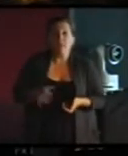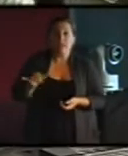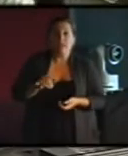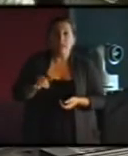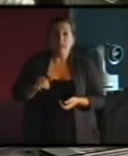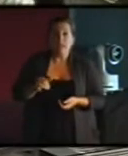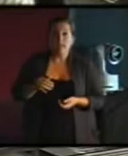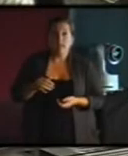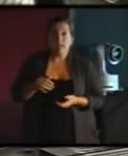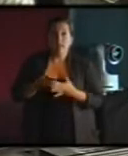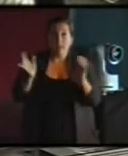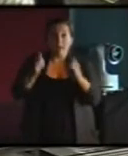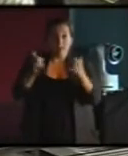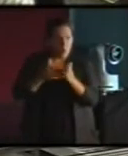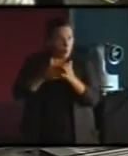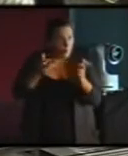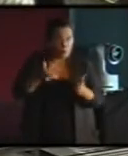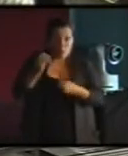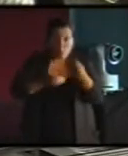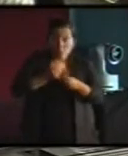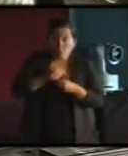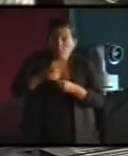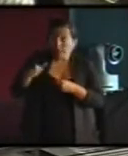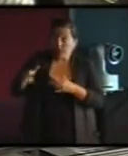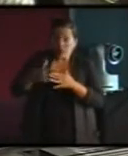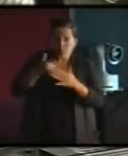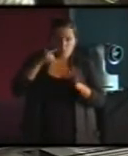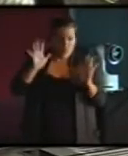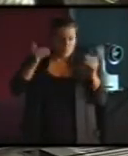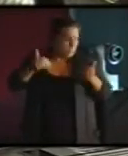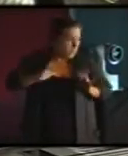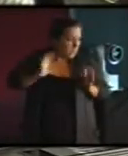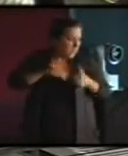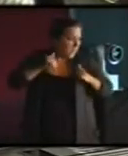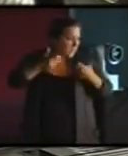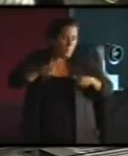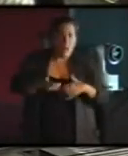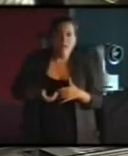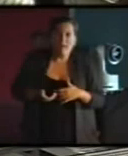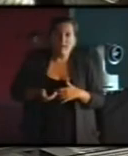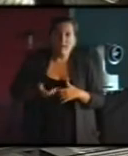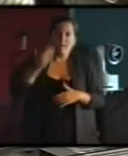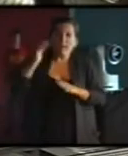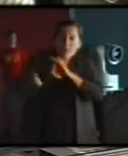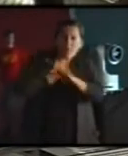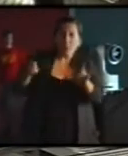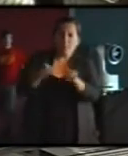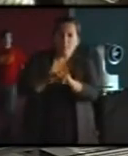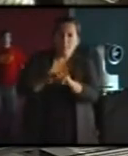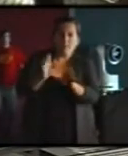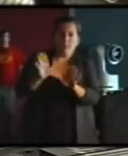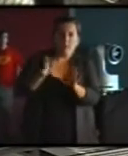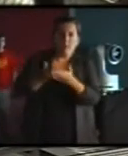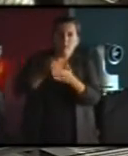Est-ce que on veut encore faire la fête là ? Ou est-ce que personne ne voudra le faire ? Donc, si c'est redondant, il faut peut-être dire que